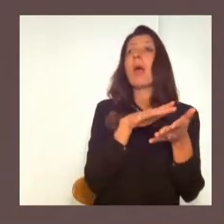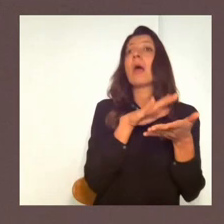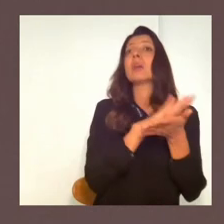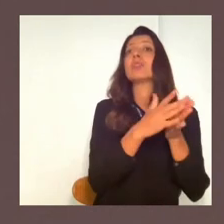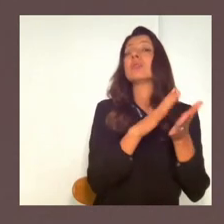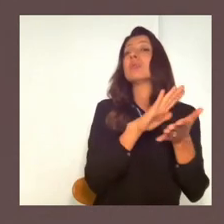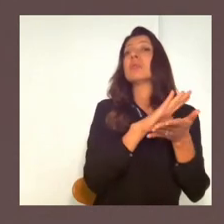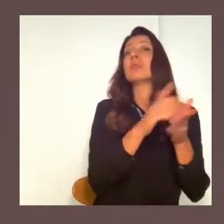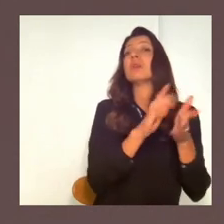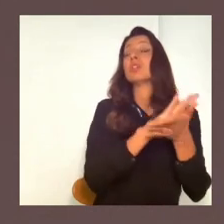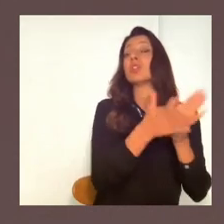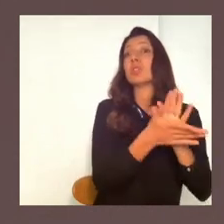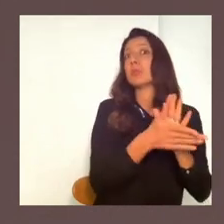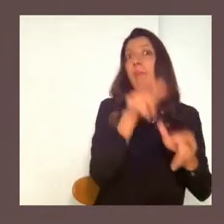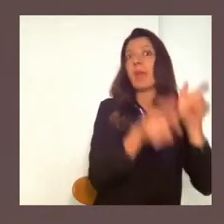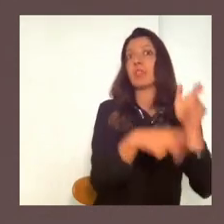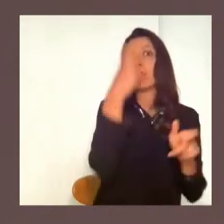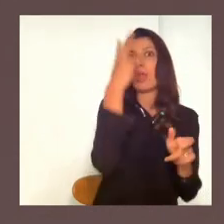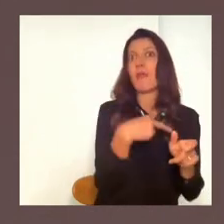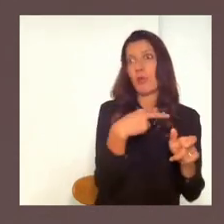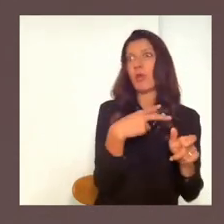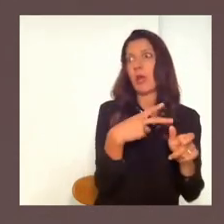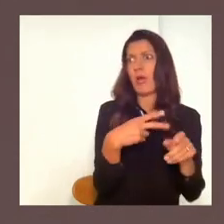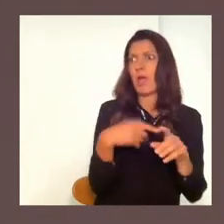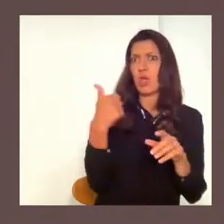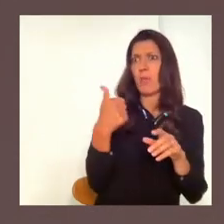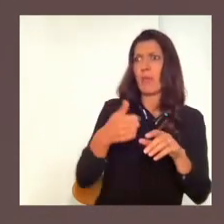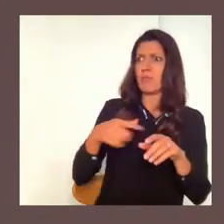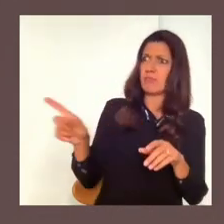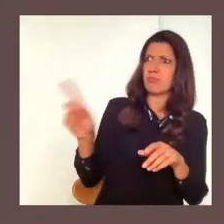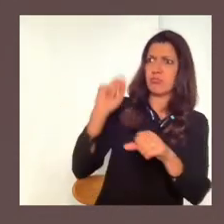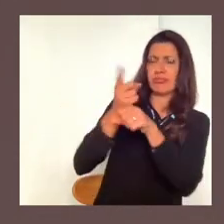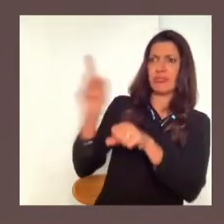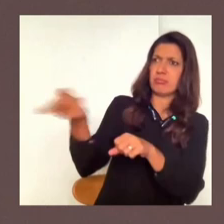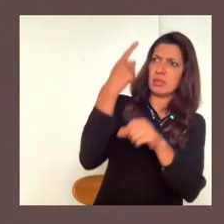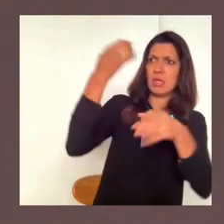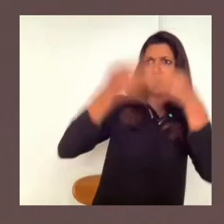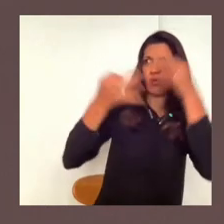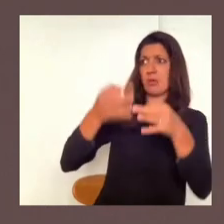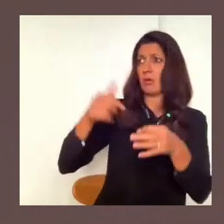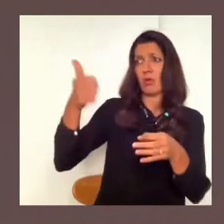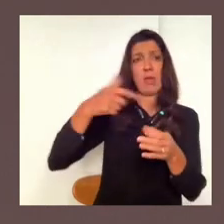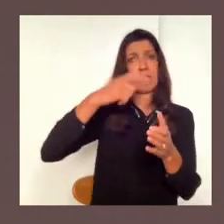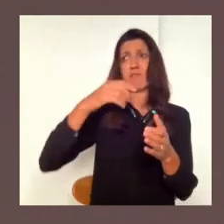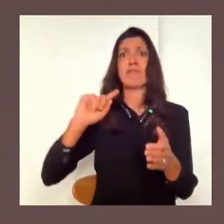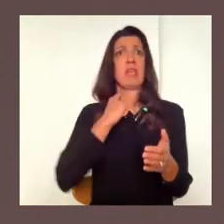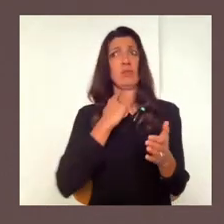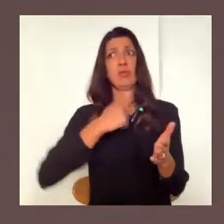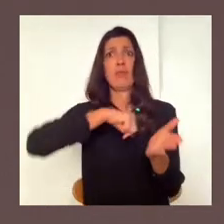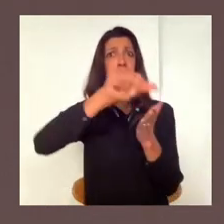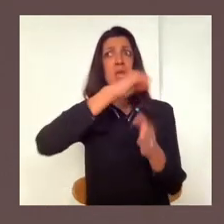aux États-Unis, qui est une grosse, grosse association. Et finalement, ils ont payé leur amende, ils ont perdu. Et Steve Jobs, il a